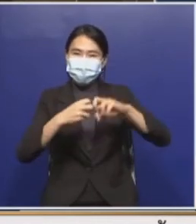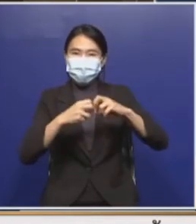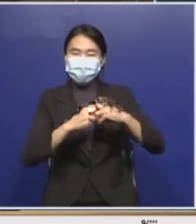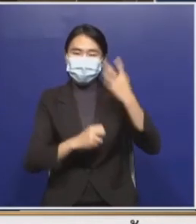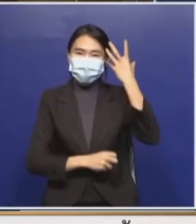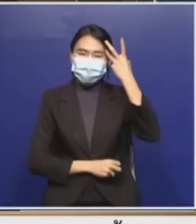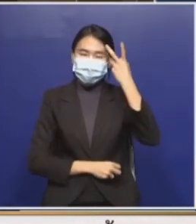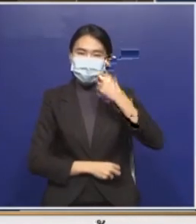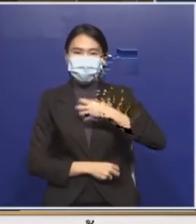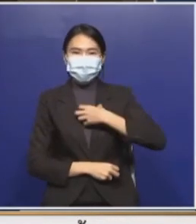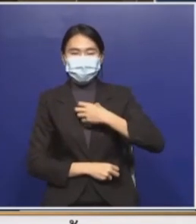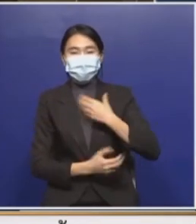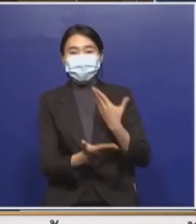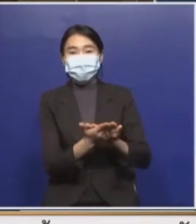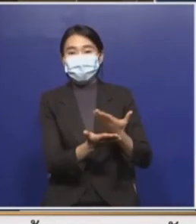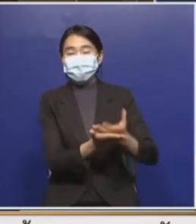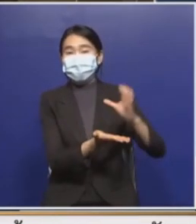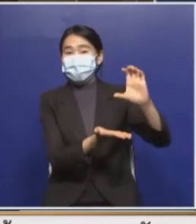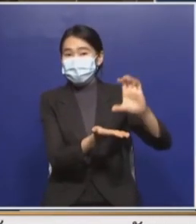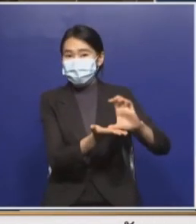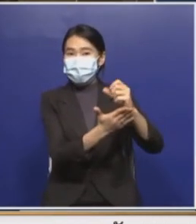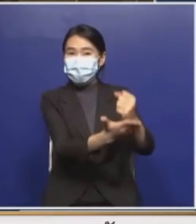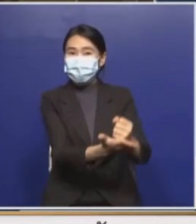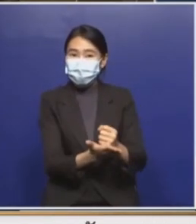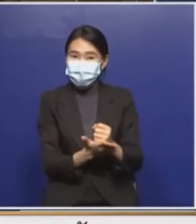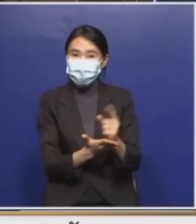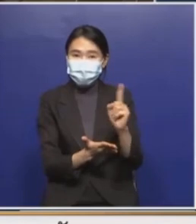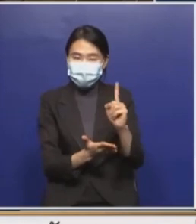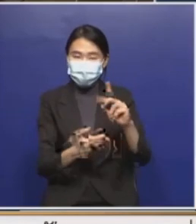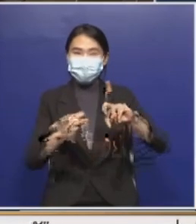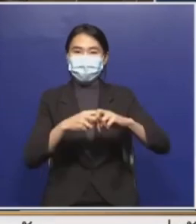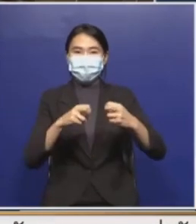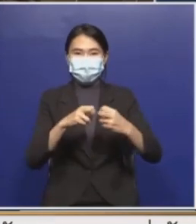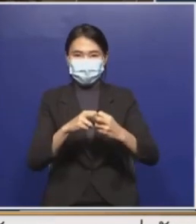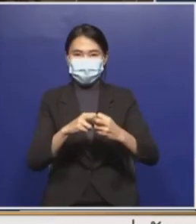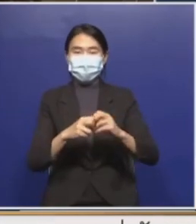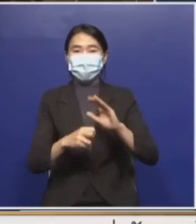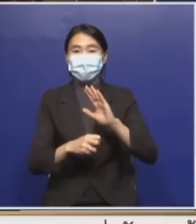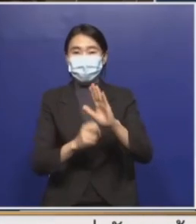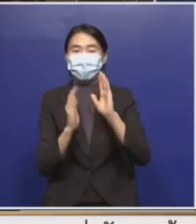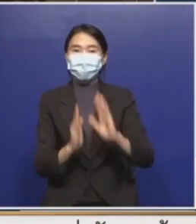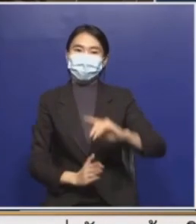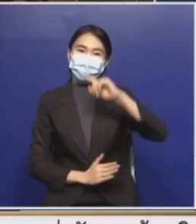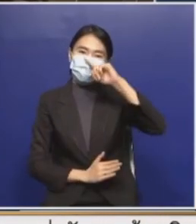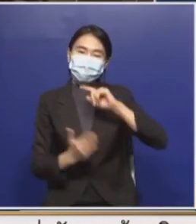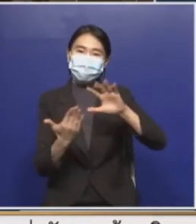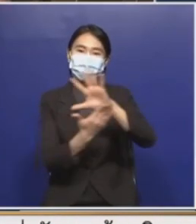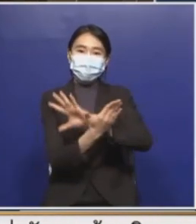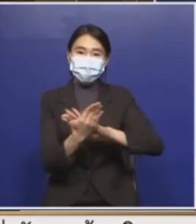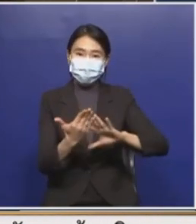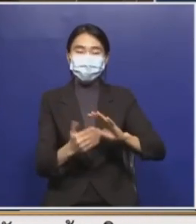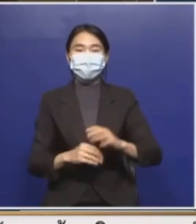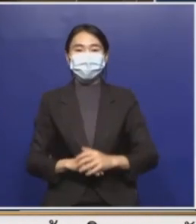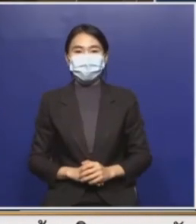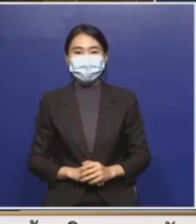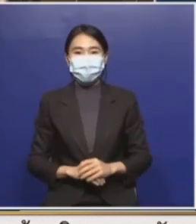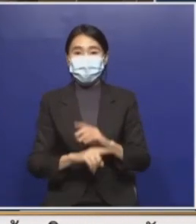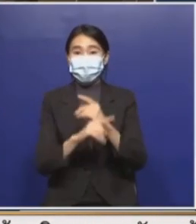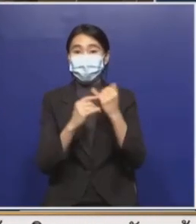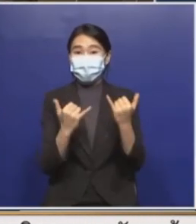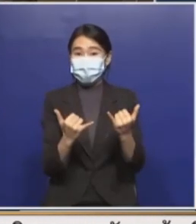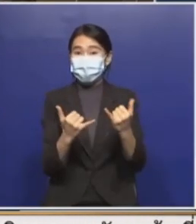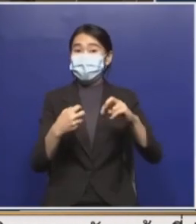ก็หวังเงินงบประมาณที่จะนำไปแก้ไขปัญหาให้แก่เขาได้วันนี้สถาน